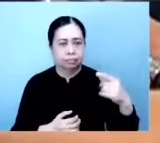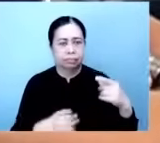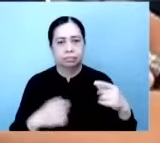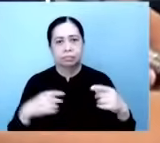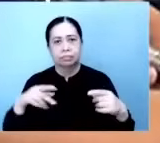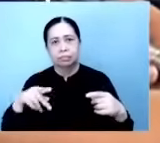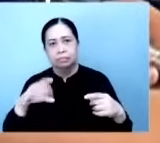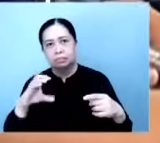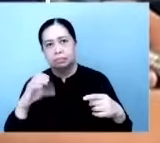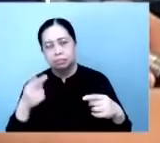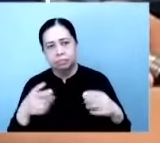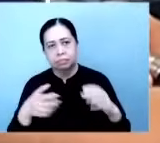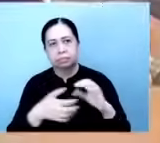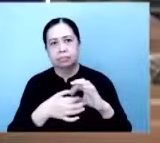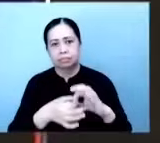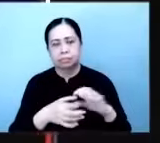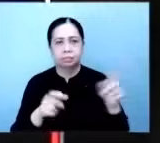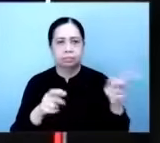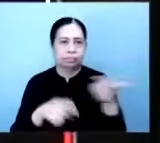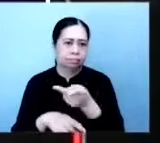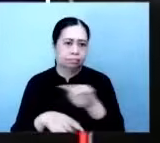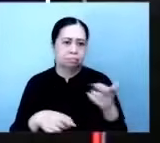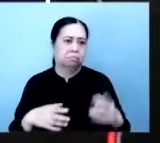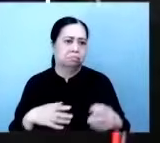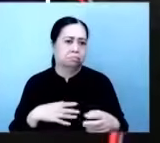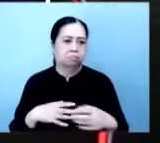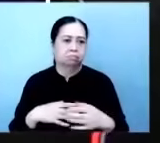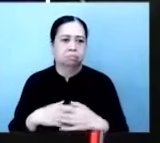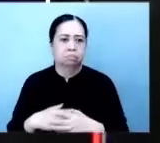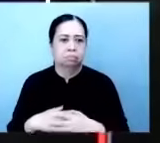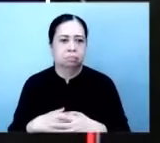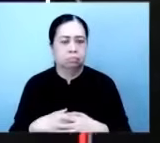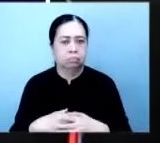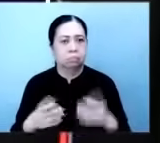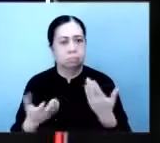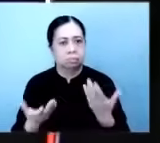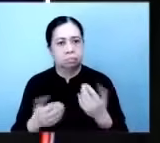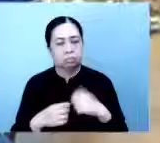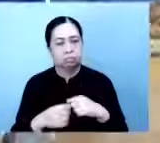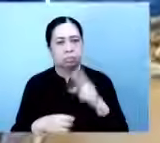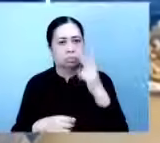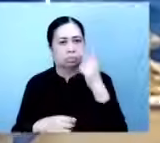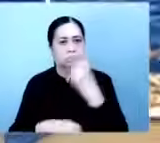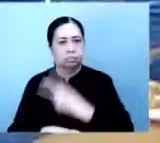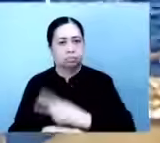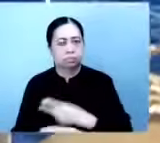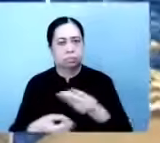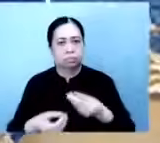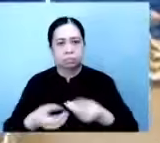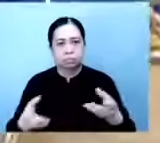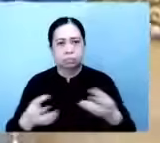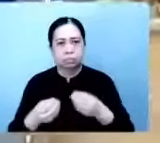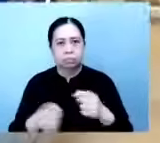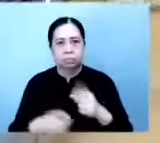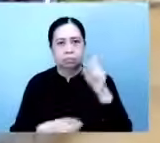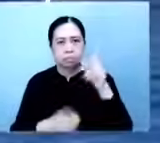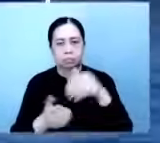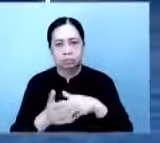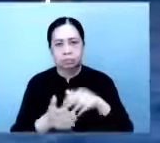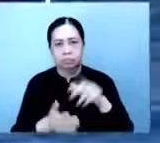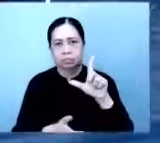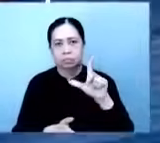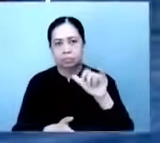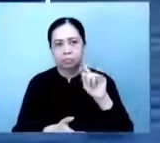din po sila sa isa't isa po ma'am. Inabot naman ng dalawang araw ang pamamahagi ng tig 1,000 litro ng diesel